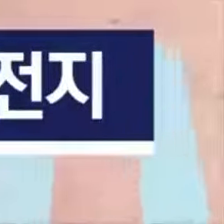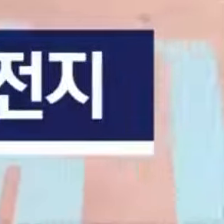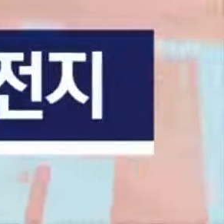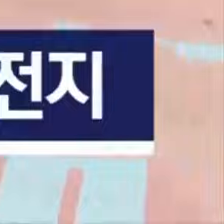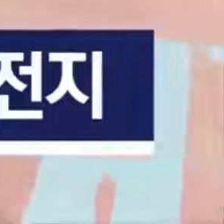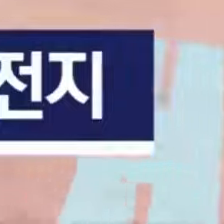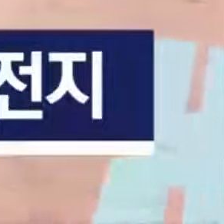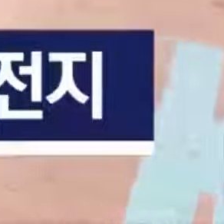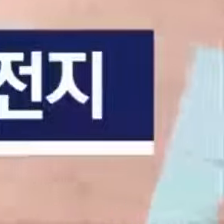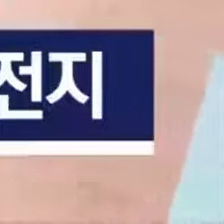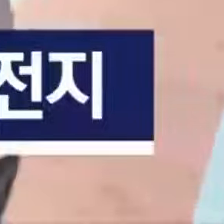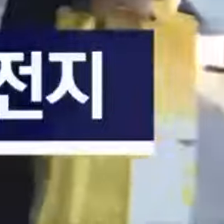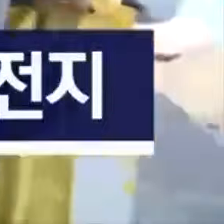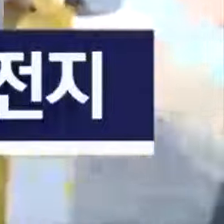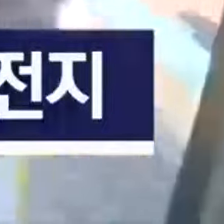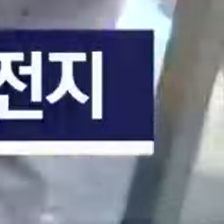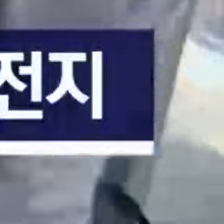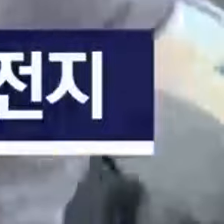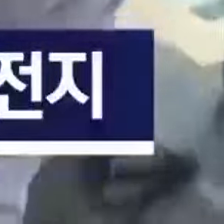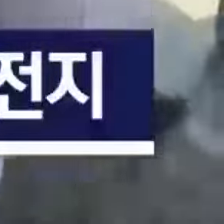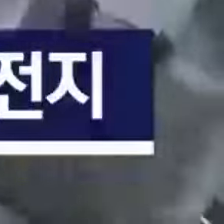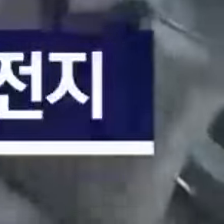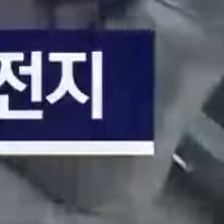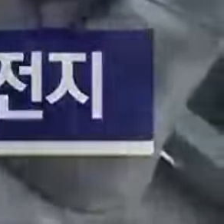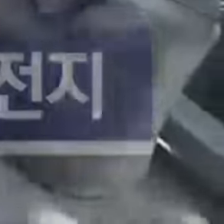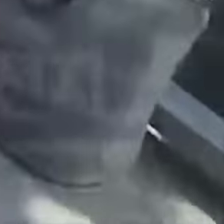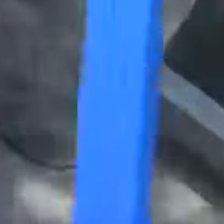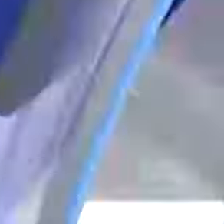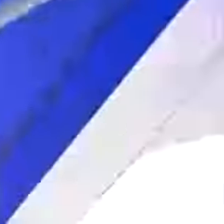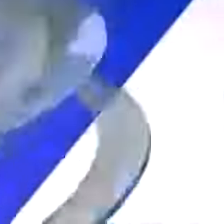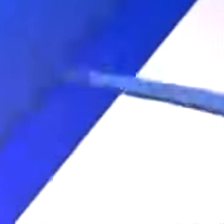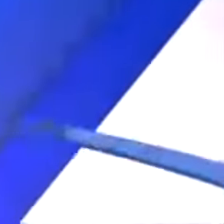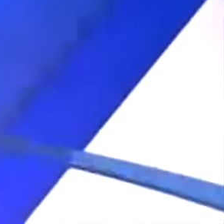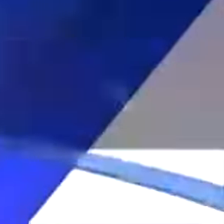관록의 국민의힘 이정현 후보가 불꽃 튀는 대결을 벌이고 있습니다.